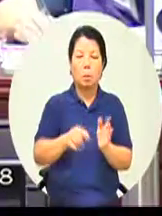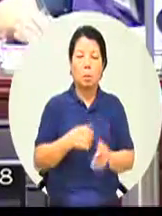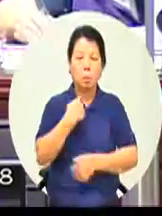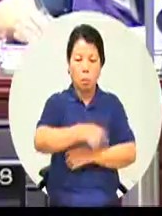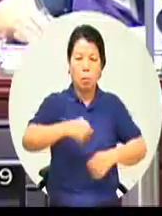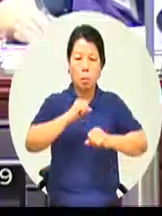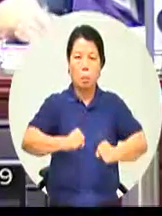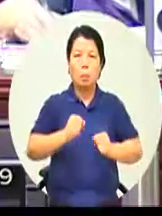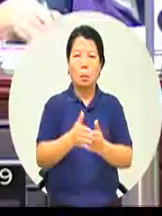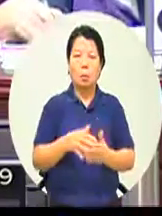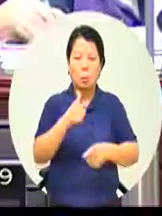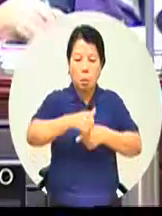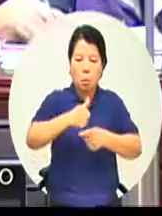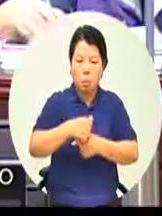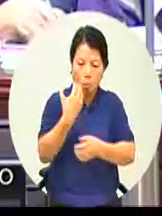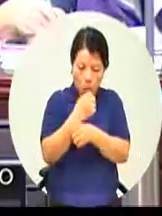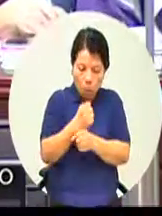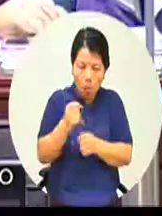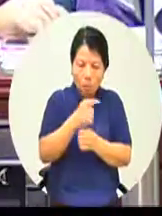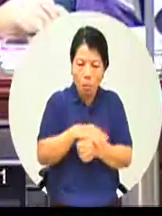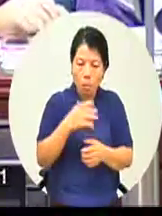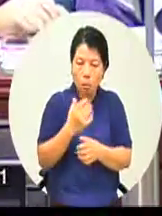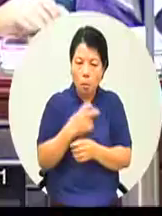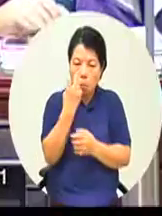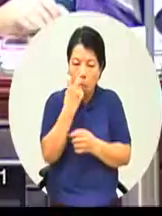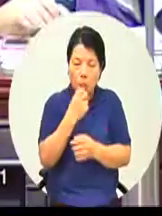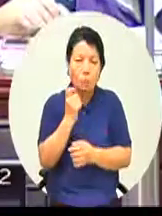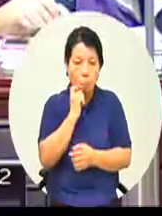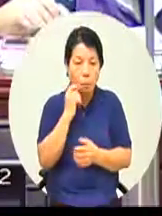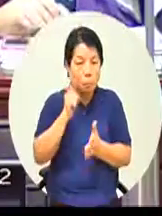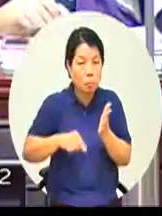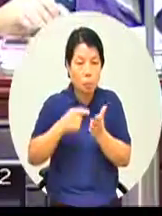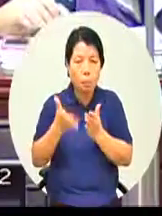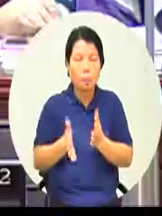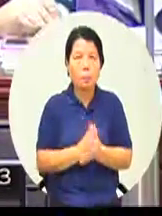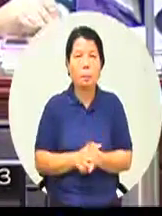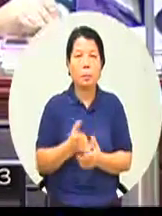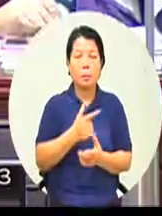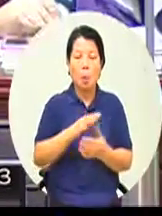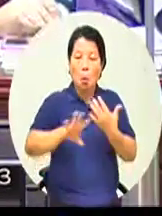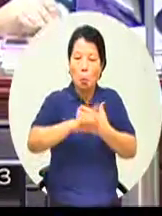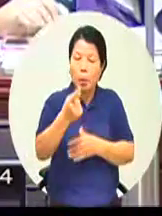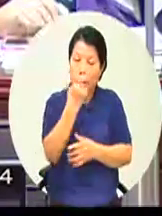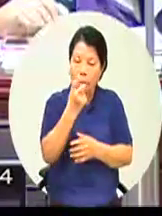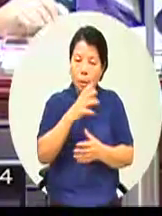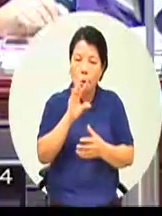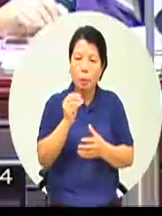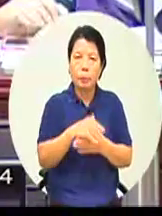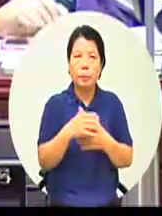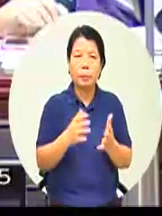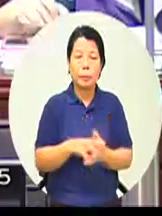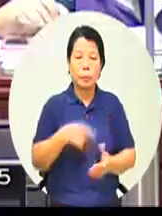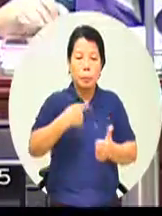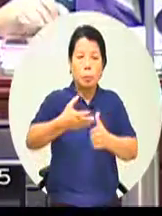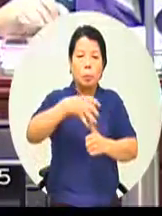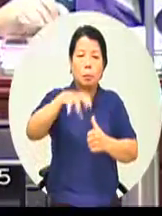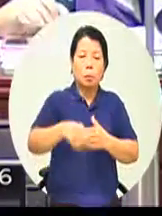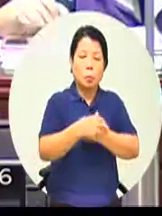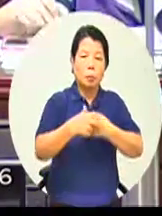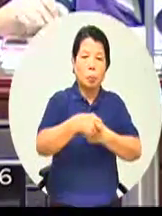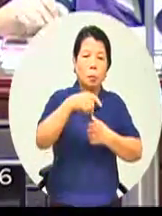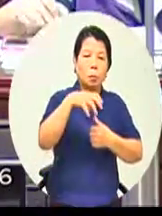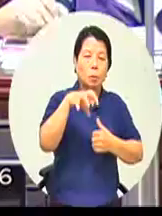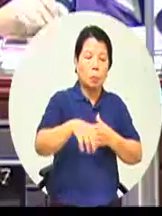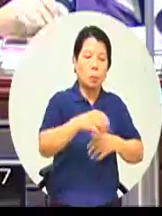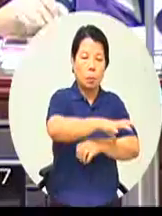查在验血里头查得到吗？还是还要有其他检查？ 哦、那我们教育局哈，教育局就跟卫生局， 对， 跟 环 保